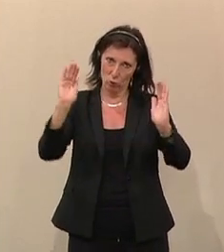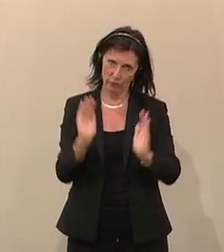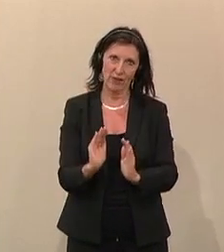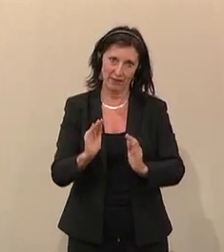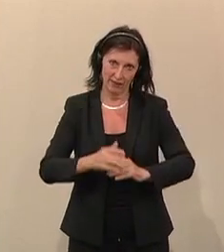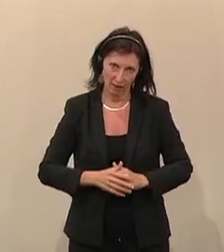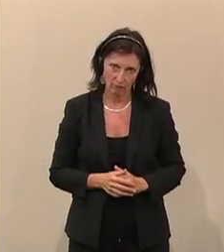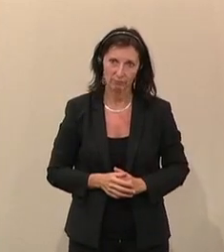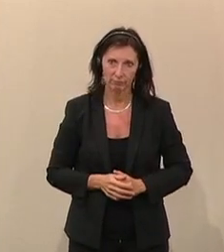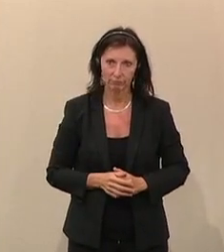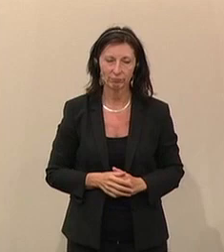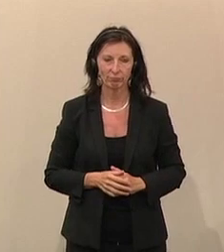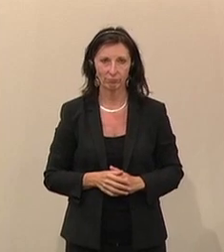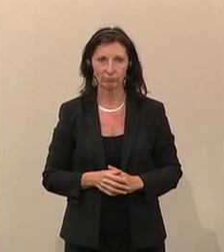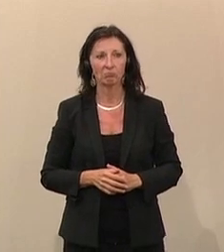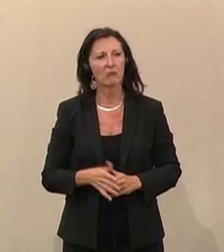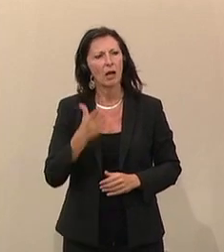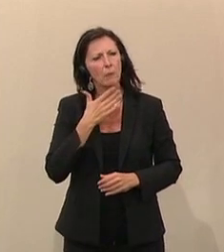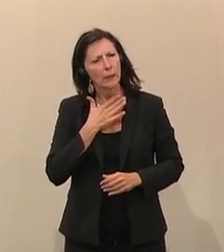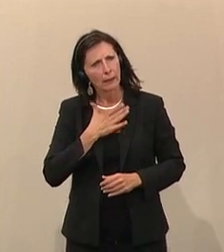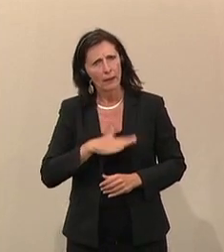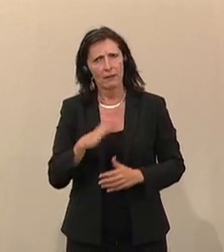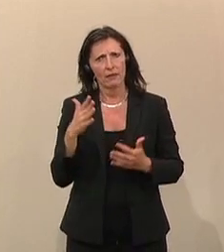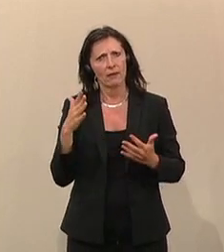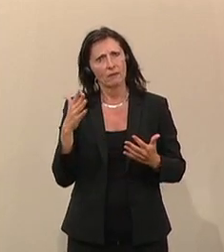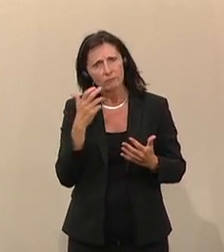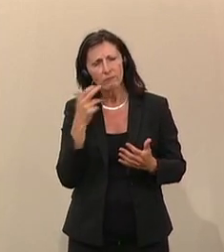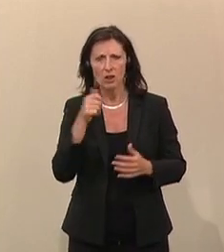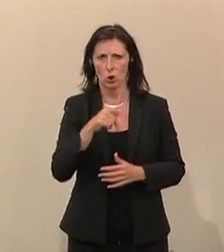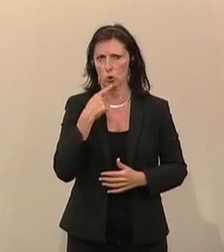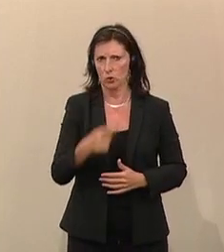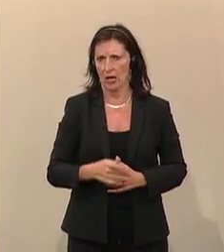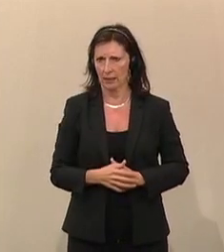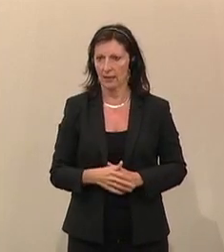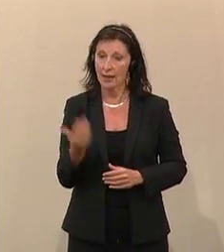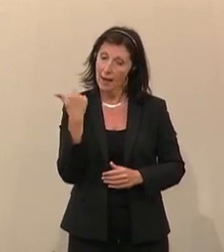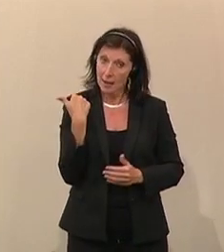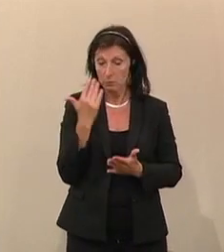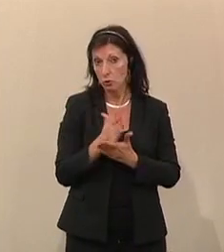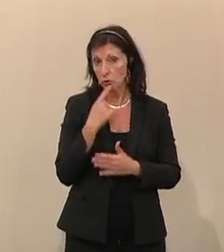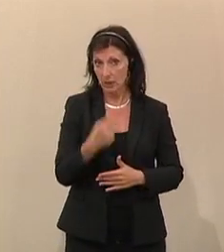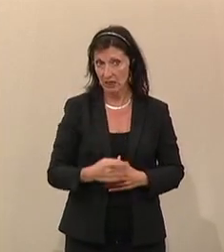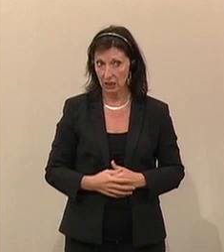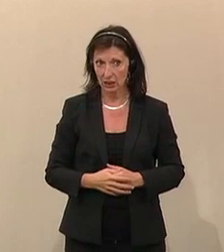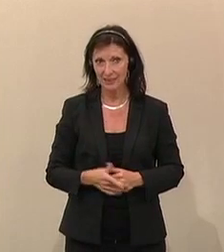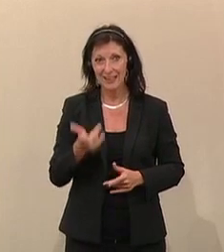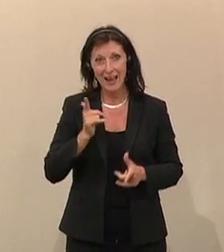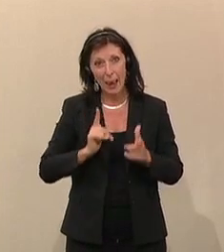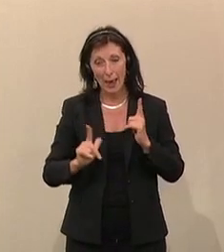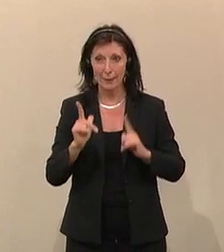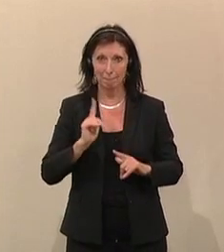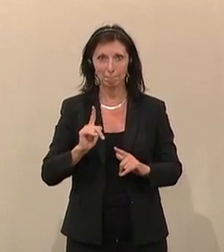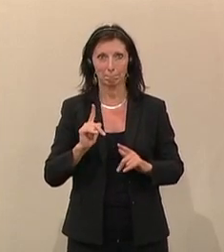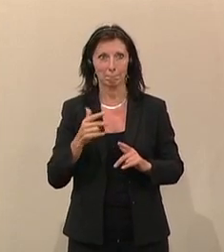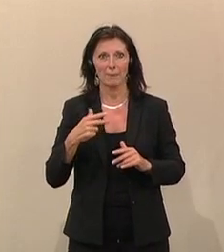beeinflussen möchte aber doch schon sagen ich hab das letztes mal schon erwähnt ich bekomme leider gottes immer